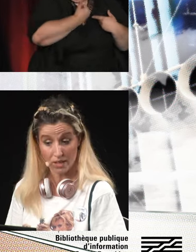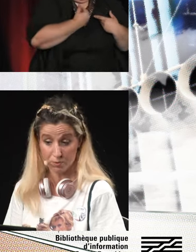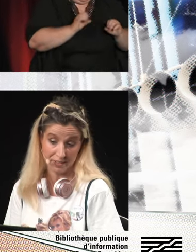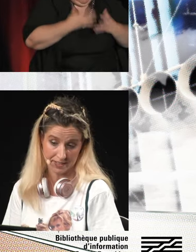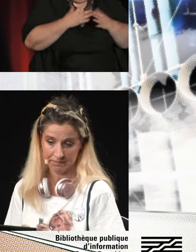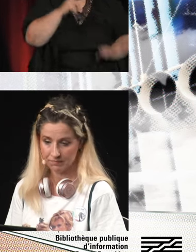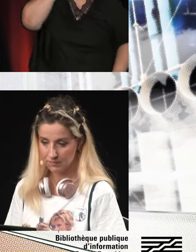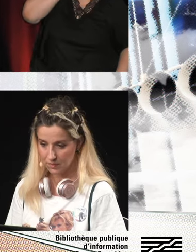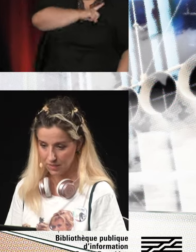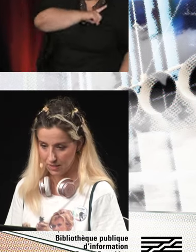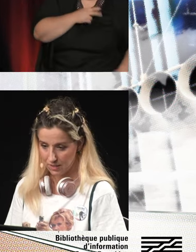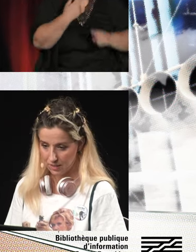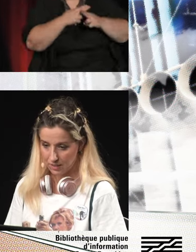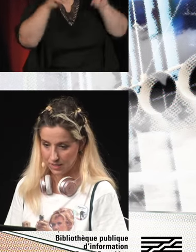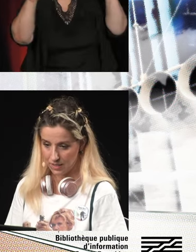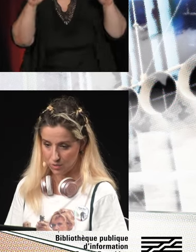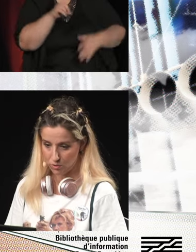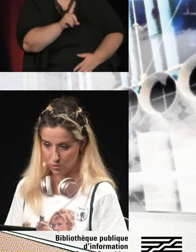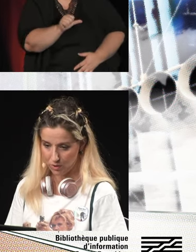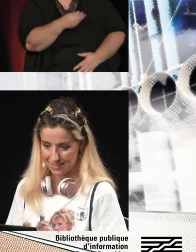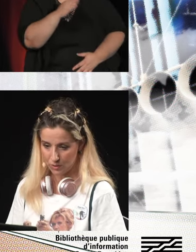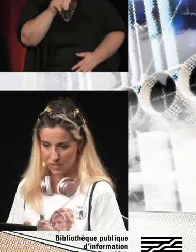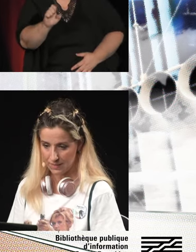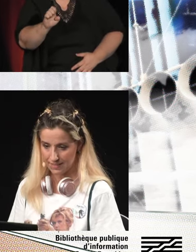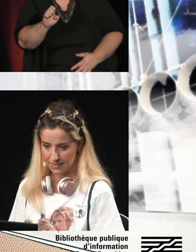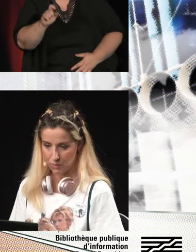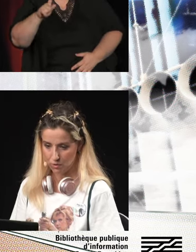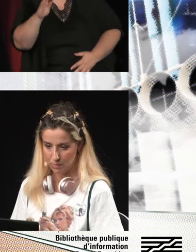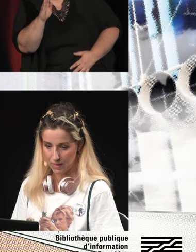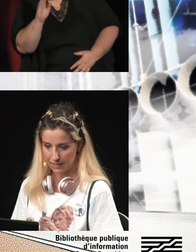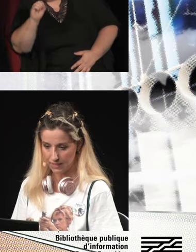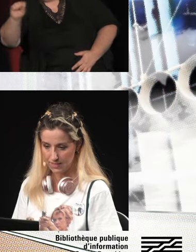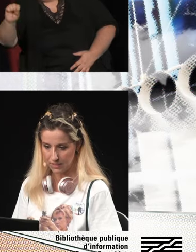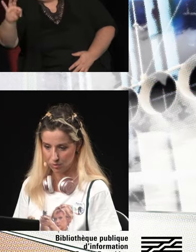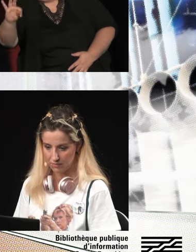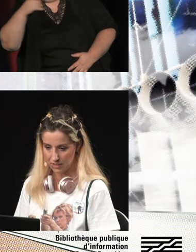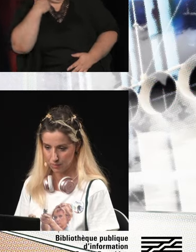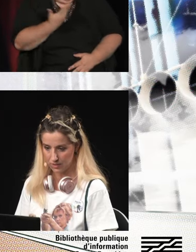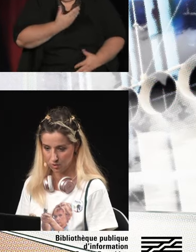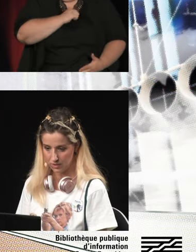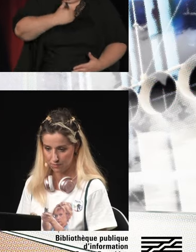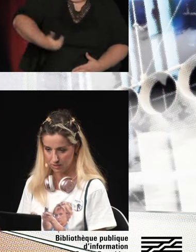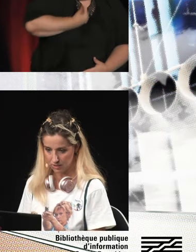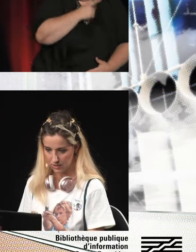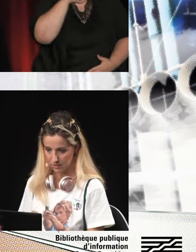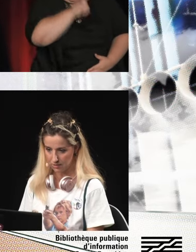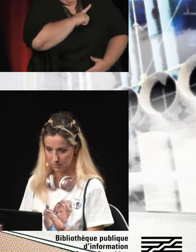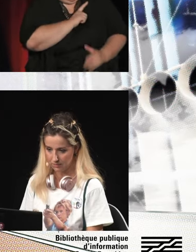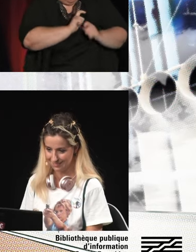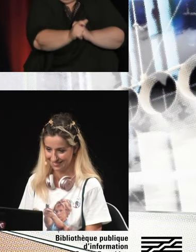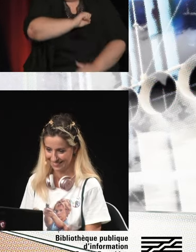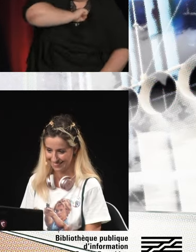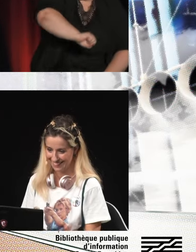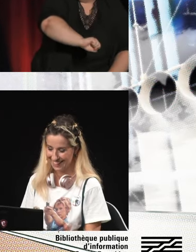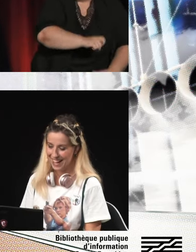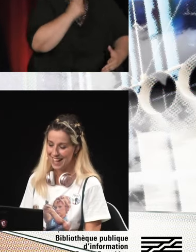blesser, mais pour aller plus vite. Et sur Tintin au Tibet, c'est un peu un pari risqué sur l'avenir, parce que des fois, voilà, c'est bon.